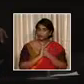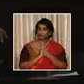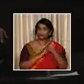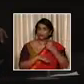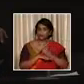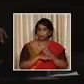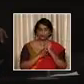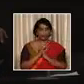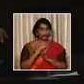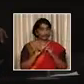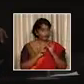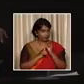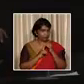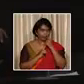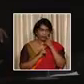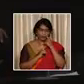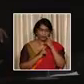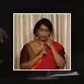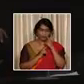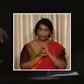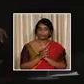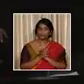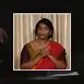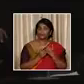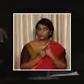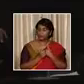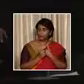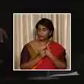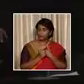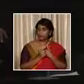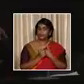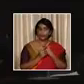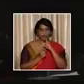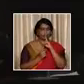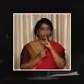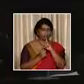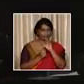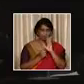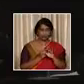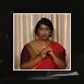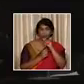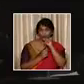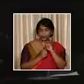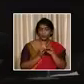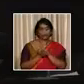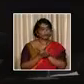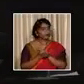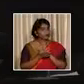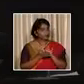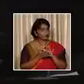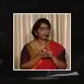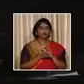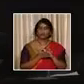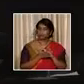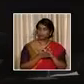உறுப்பினர் அவர்களை நான் ஒன்றை பதிவு செய்ய விரும்புகிறேன் இந்த நாட்டிலே ஒரு நிரந்தர சமாதானமும் நிரந்தரமான ஒரு பொருளாதார அபிவிருத்தியும்